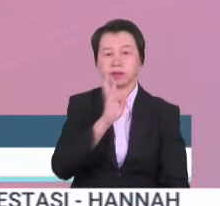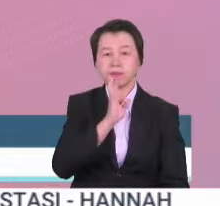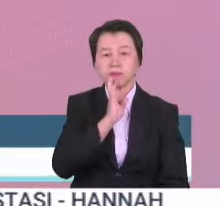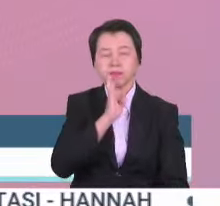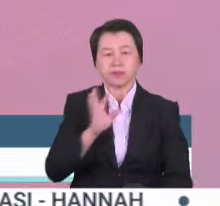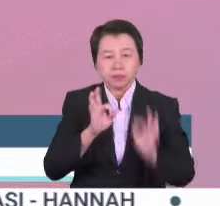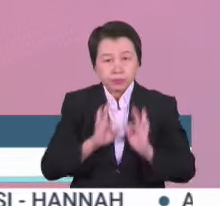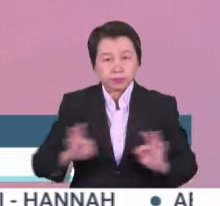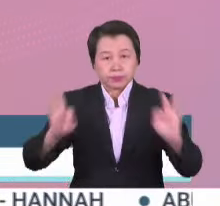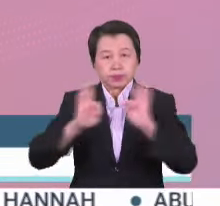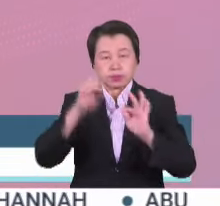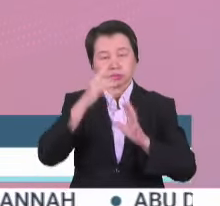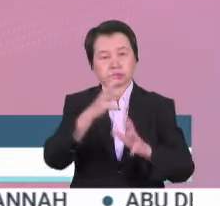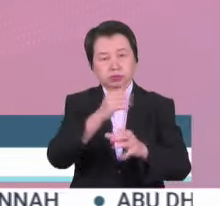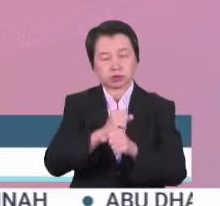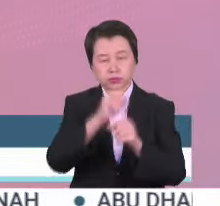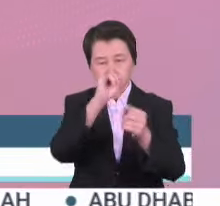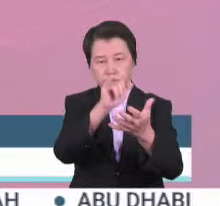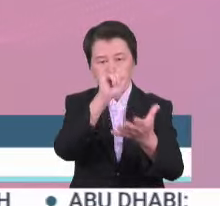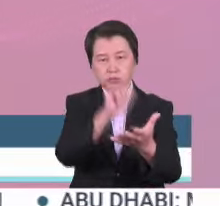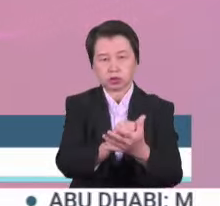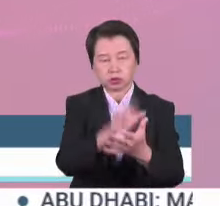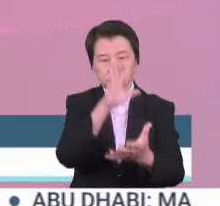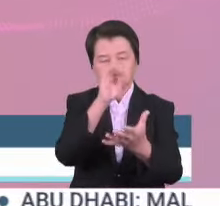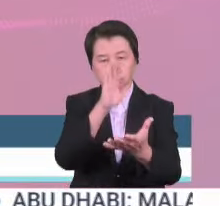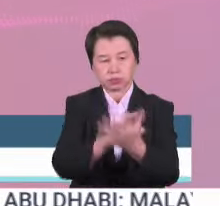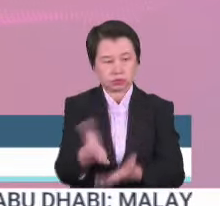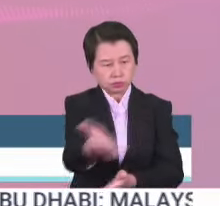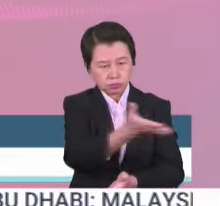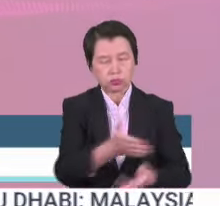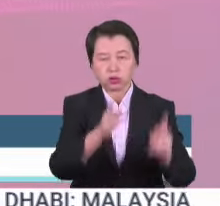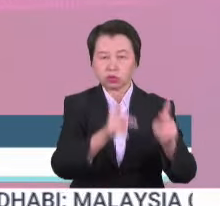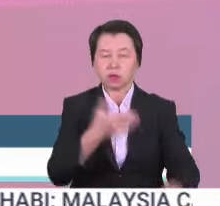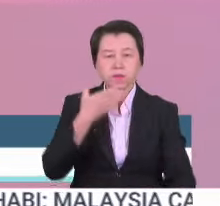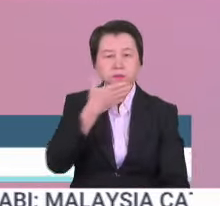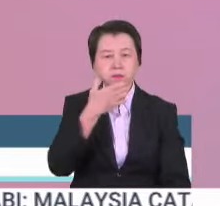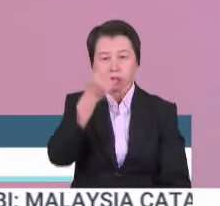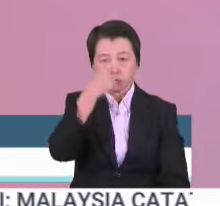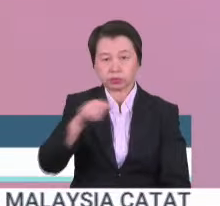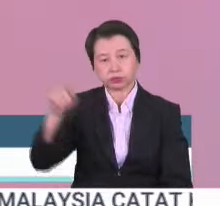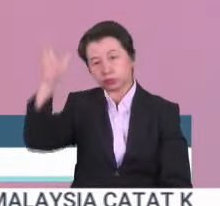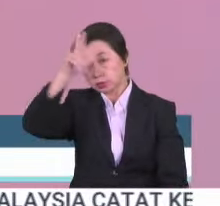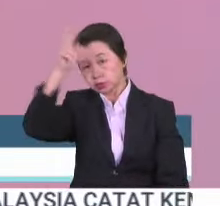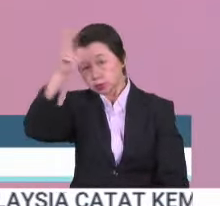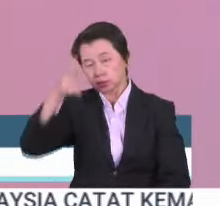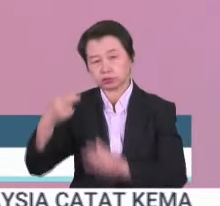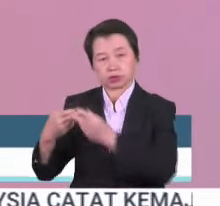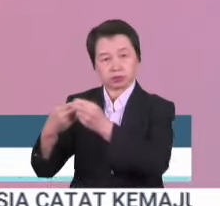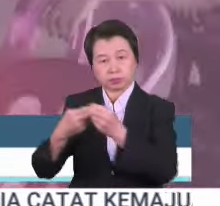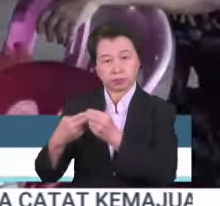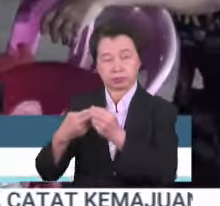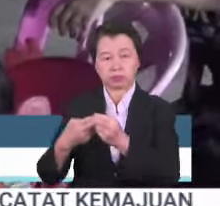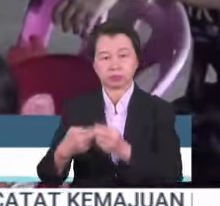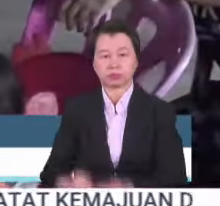ia penting untuk mendapatkan keyakinan dan kepercayaan golongan belia kepada kerajaan perpaduan.